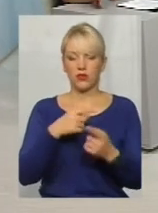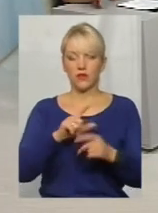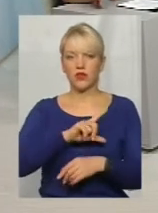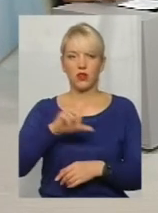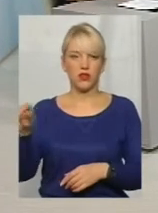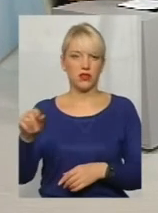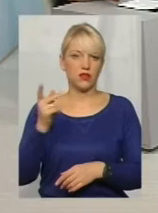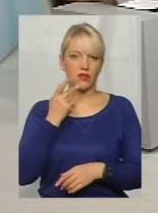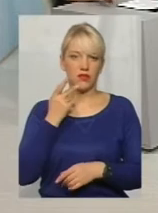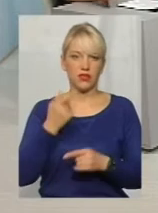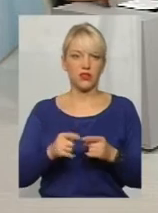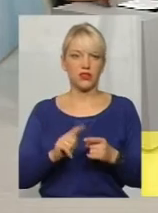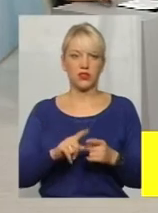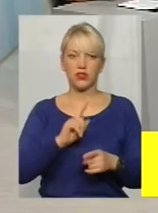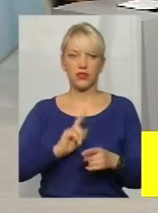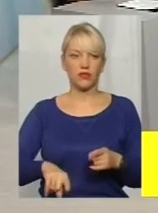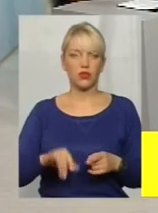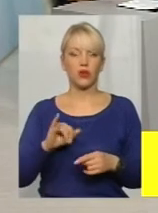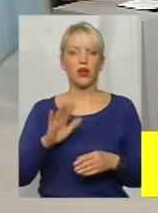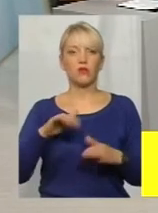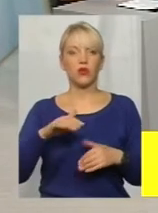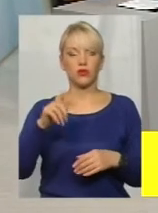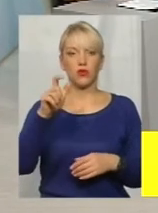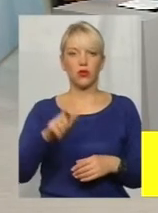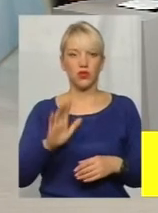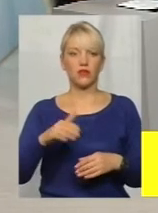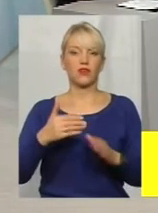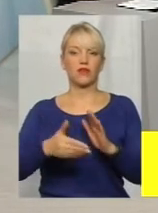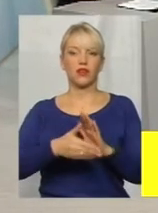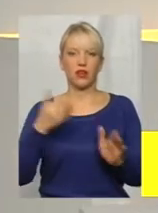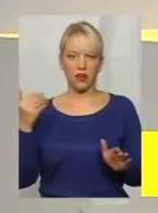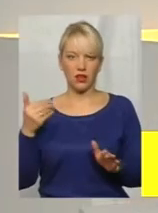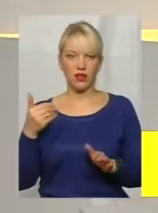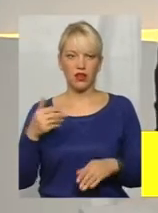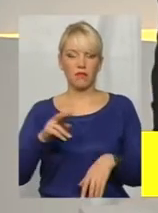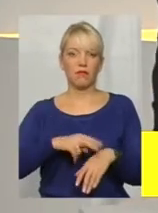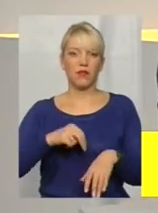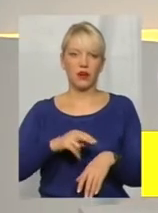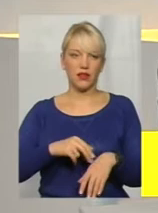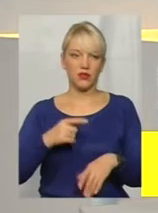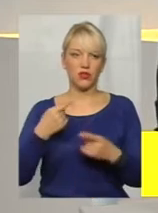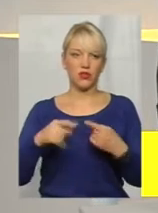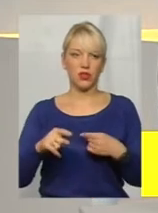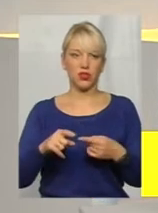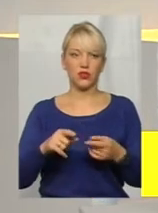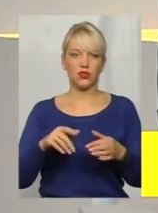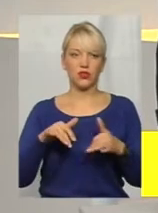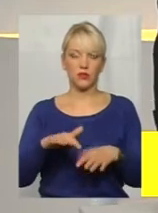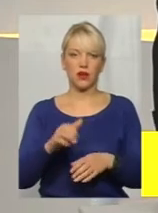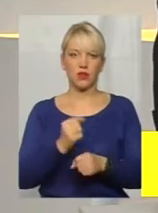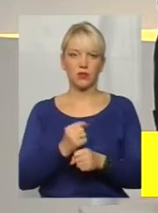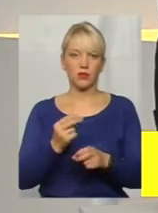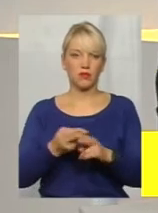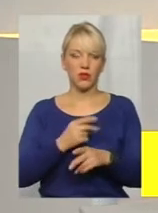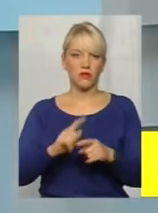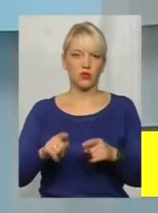завжди. Це проходить дуже швидко. І потім вже людина викликає міліцію, і інші справи вона вже робить без